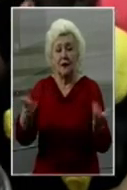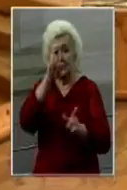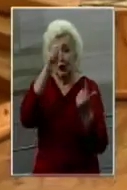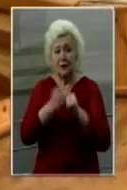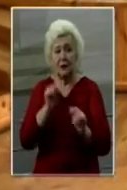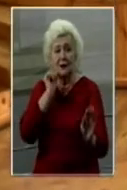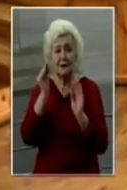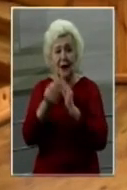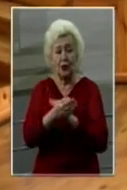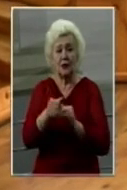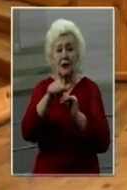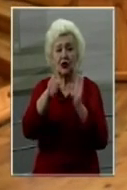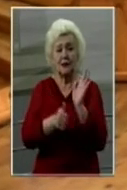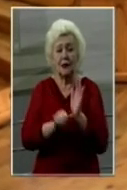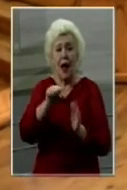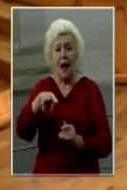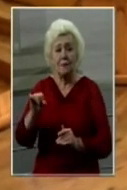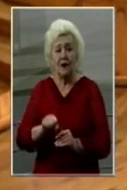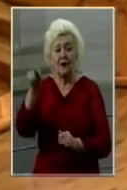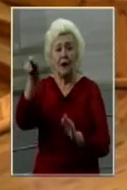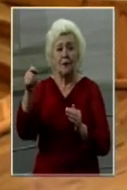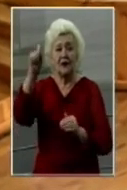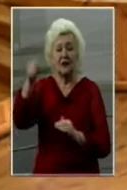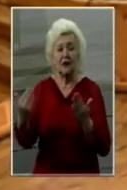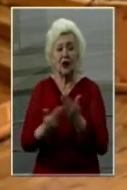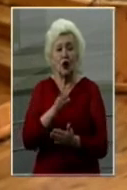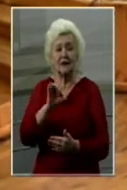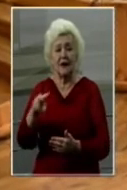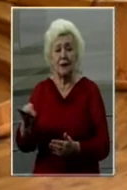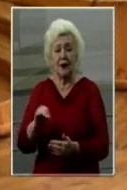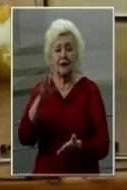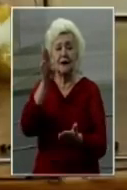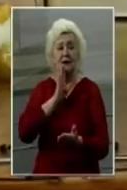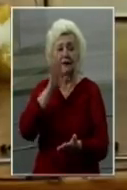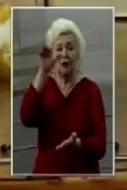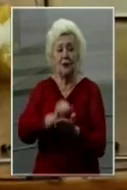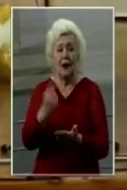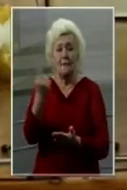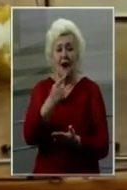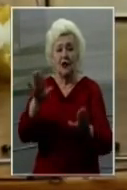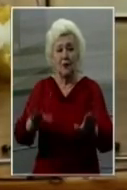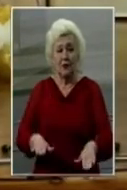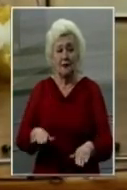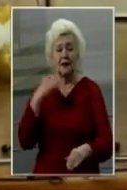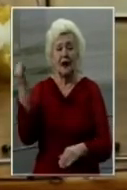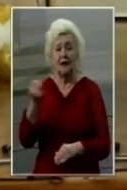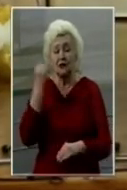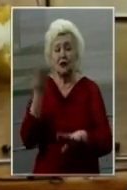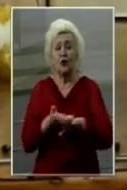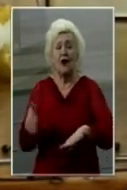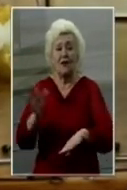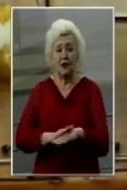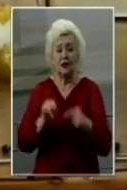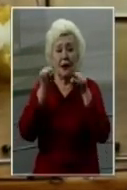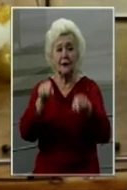заочно. 16-річна Аміна приїхала з Новосеменівки. Дівчина посіла перше місце. Історія навіть дуже важка для